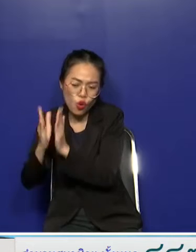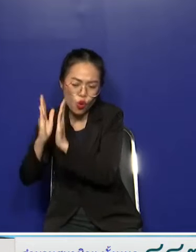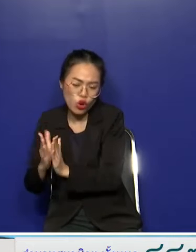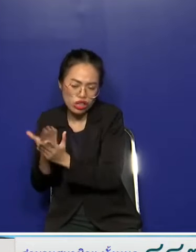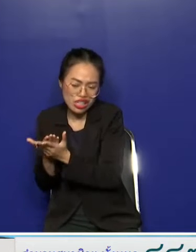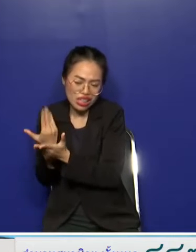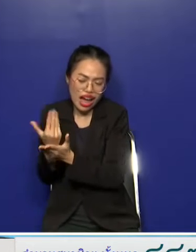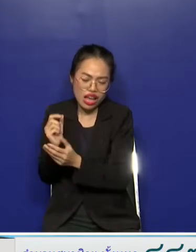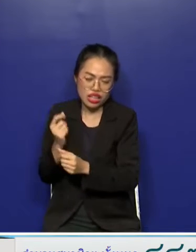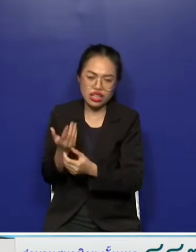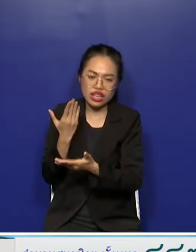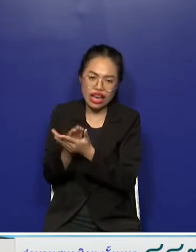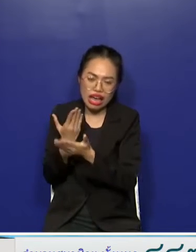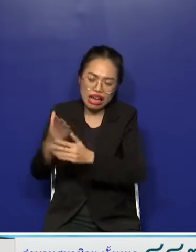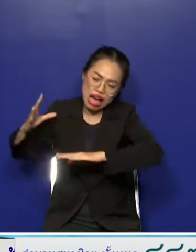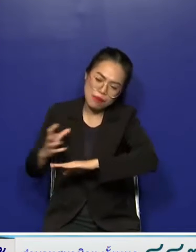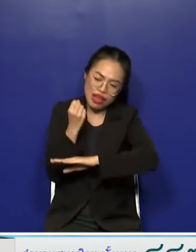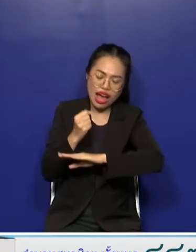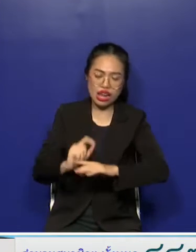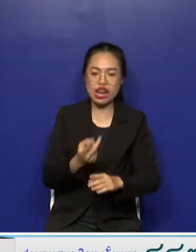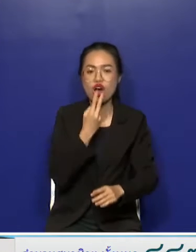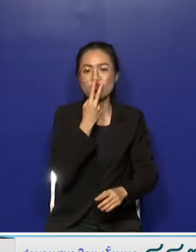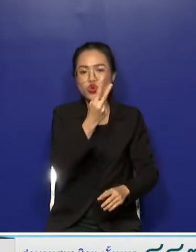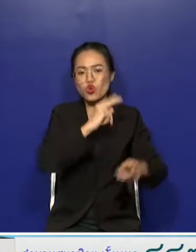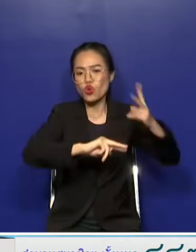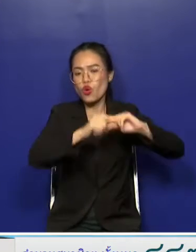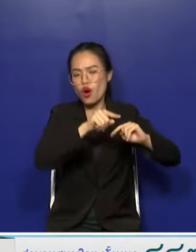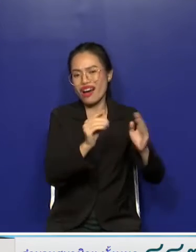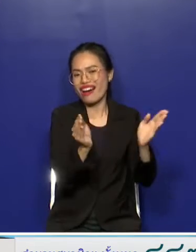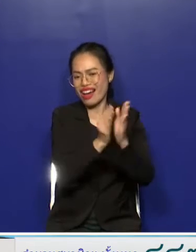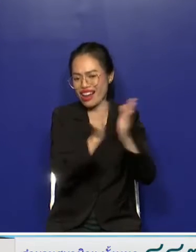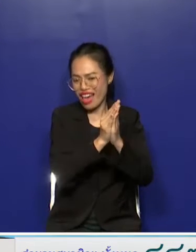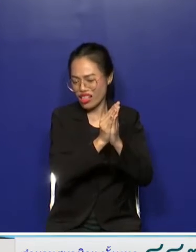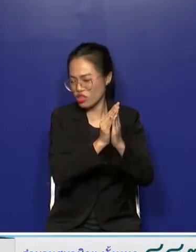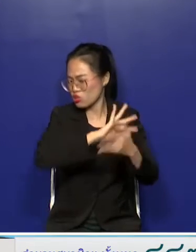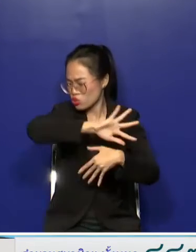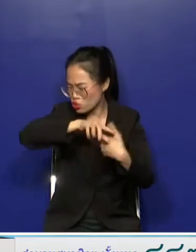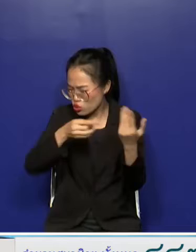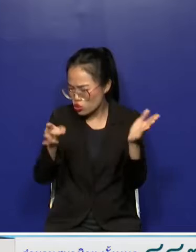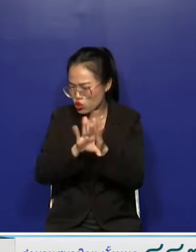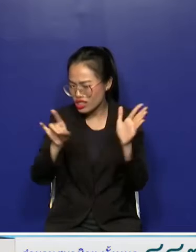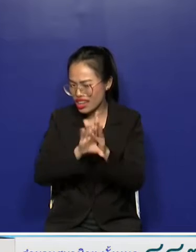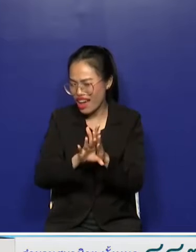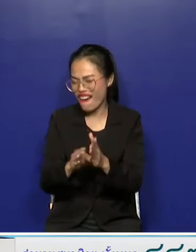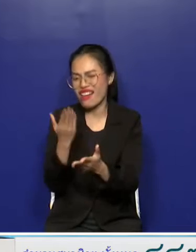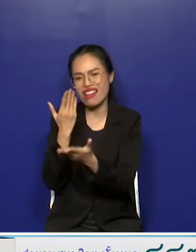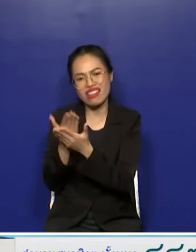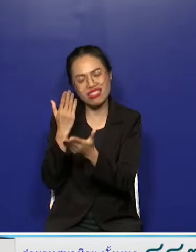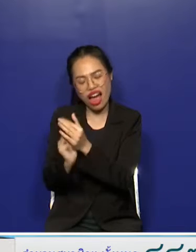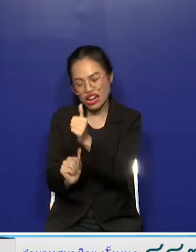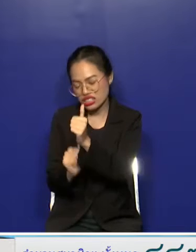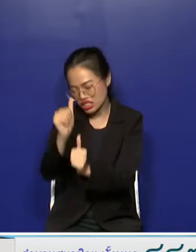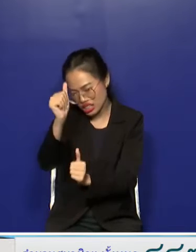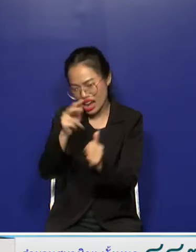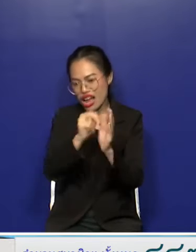และแ่นอนครับผลการเรืตงที่ผ่านมาชัดเจนครับวาเงินและอำนาจชนะ นโยบาย